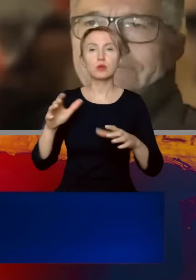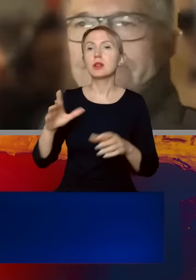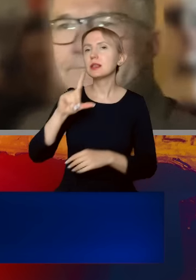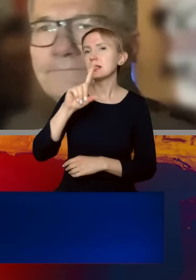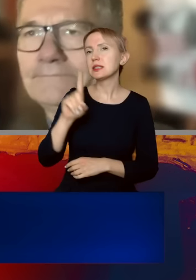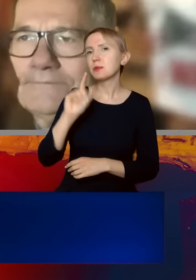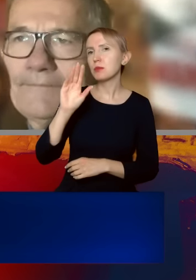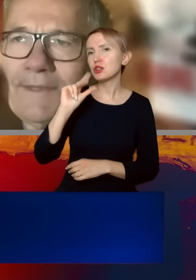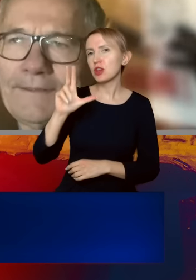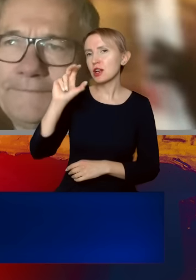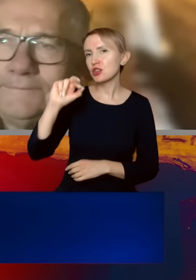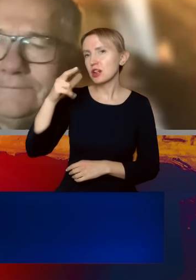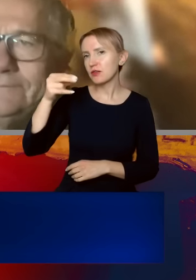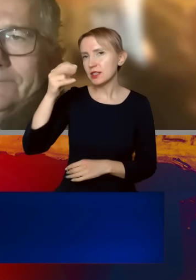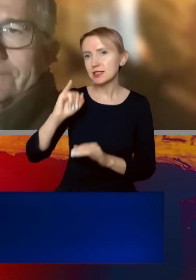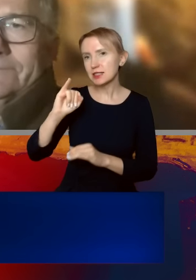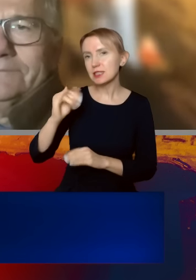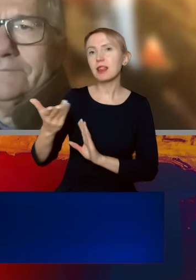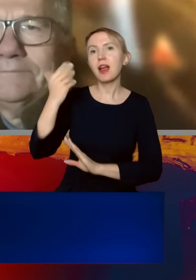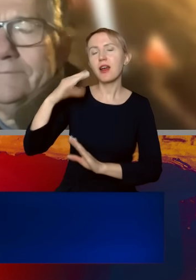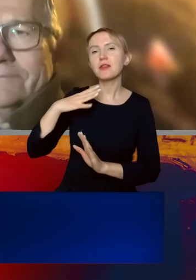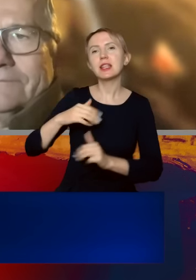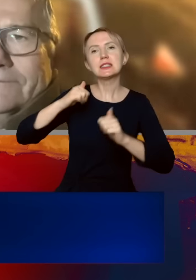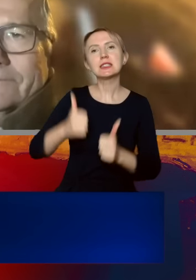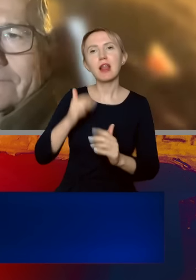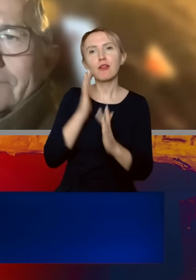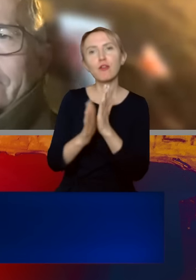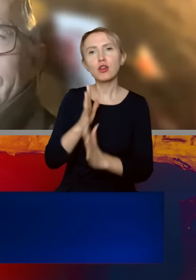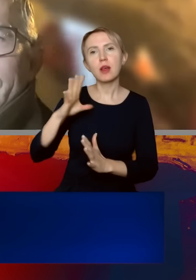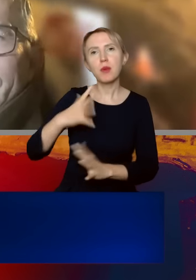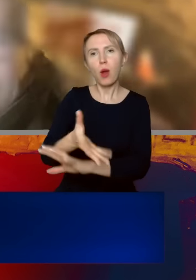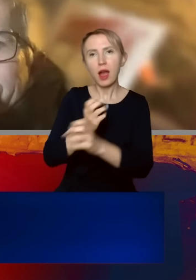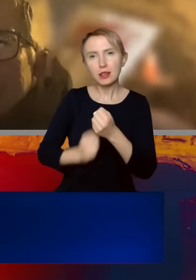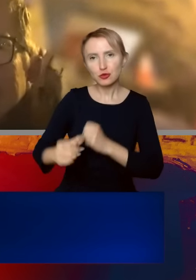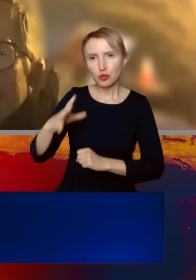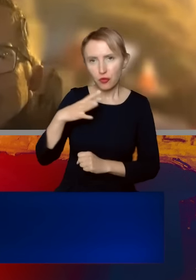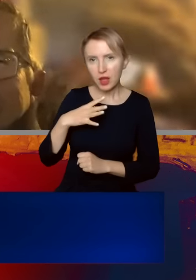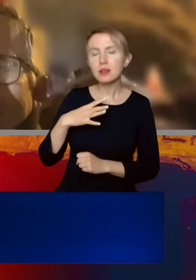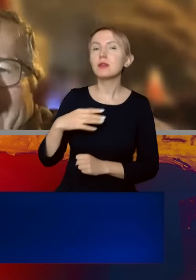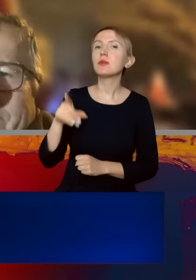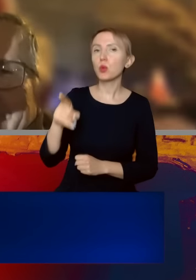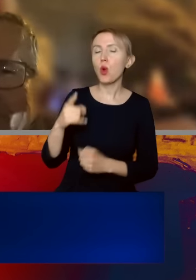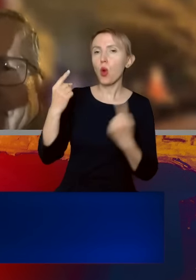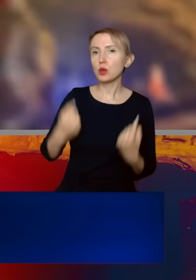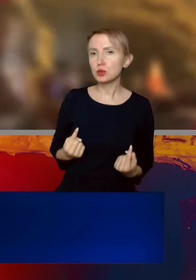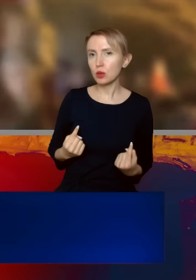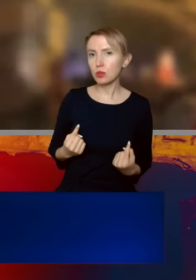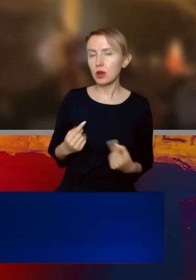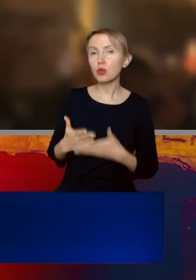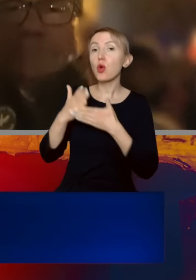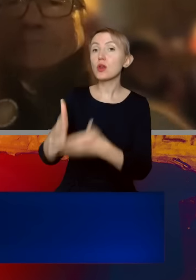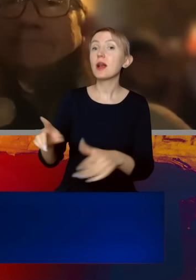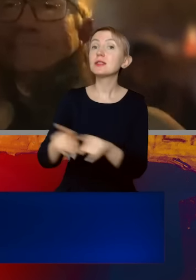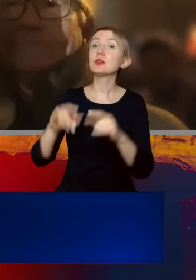Czerwiński, który kiedyś w stanie wojennym był aresztowany i był takim kimś, kto doradzał również